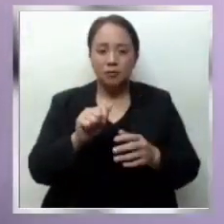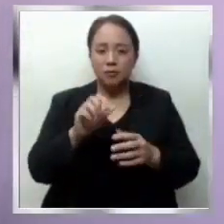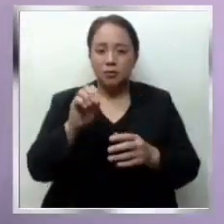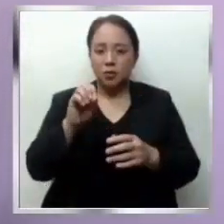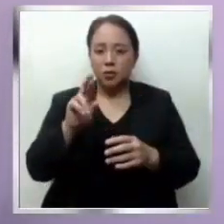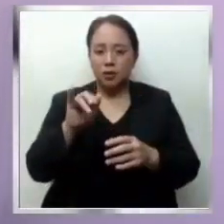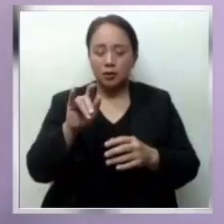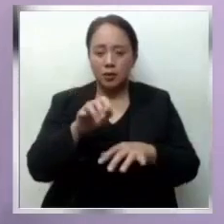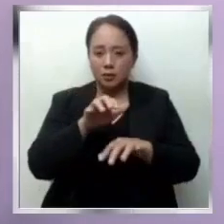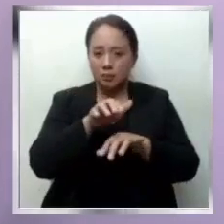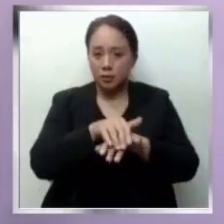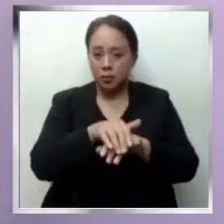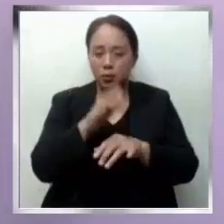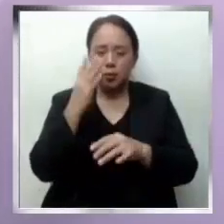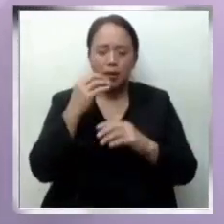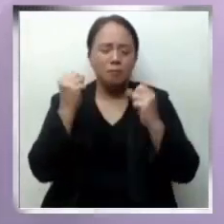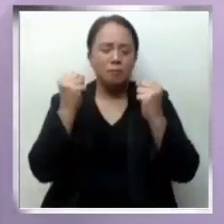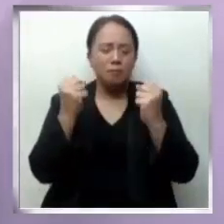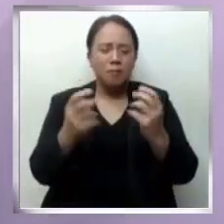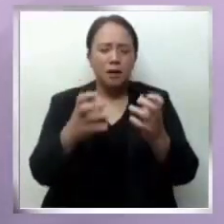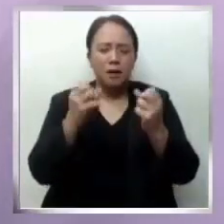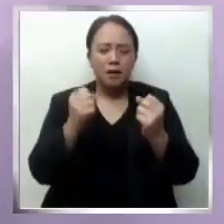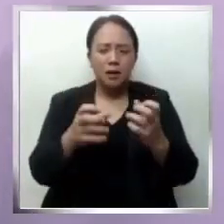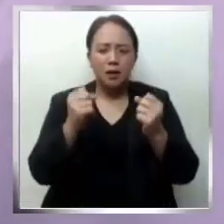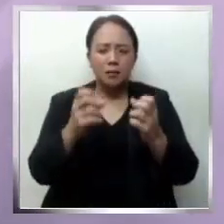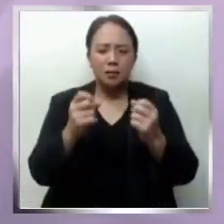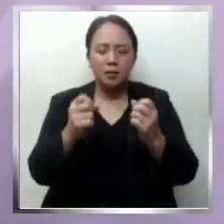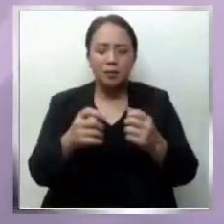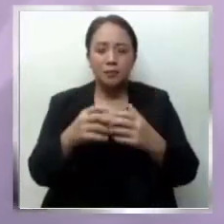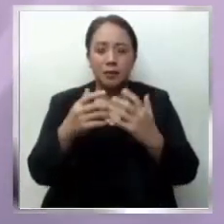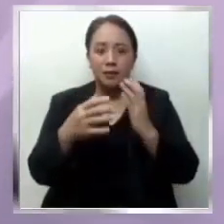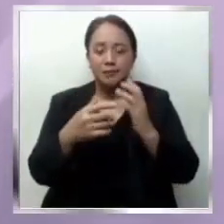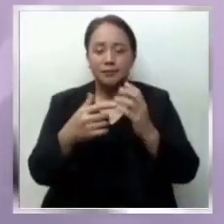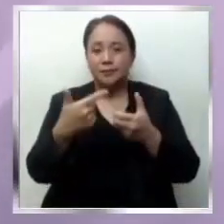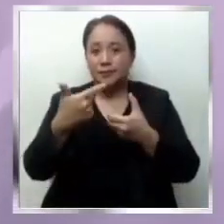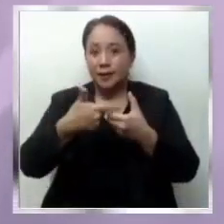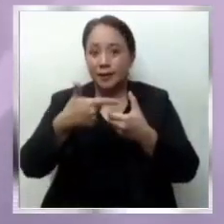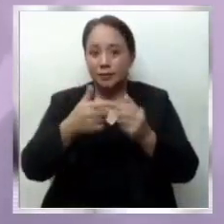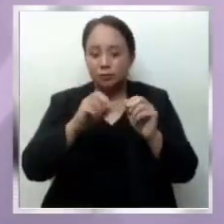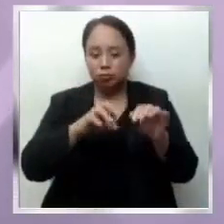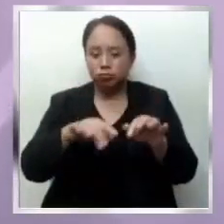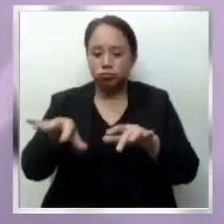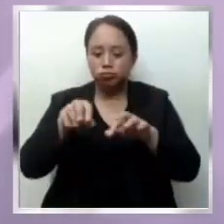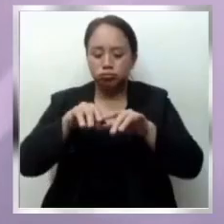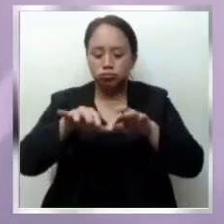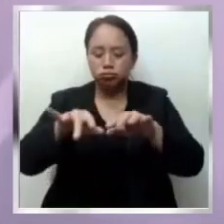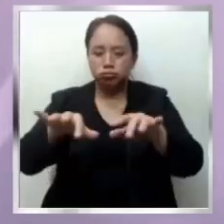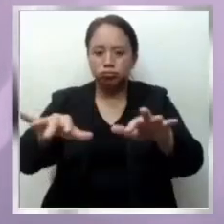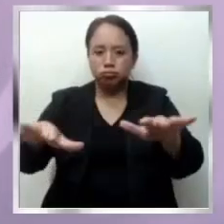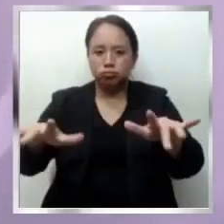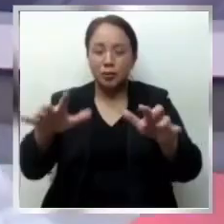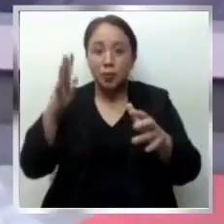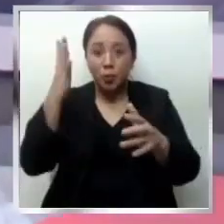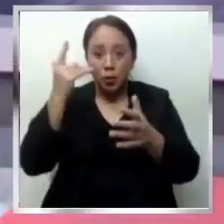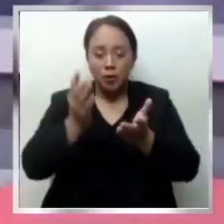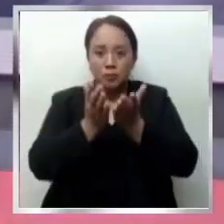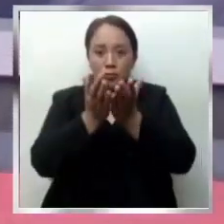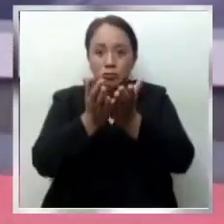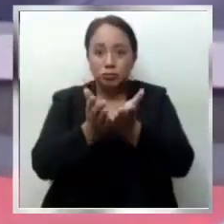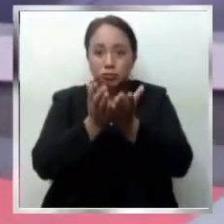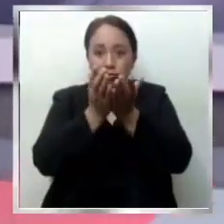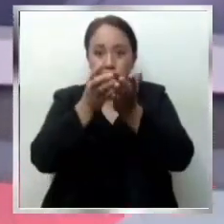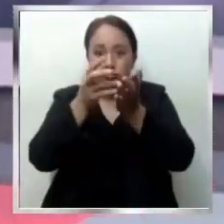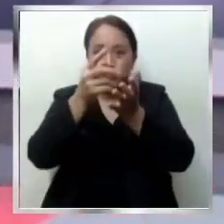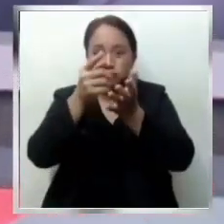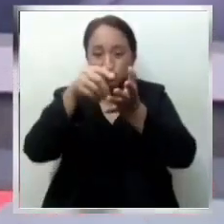yan sa dami ng inaanod na langis sa baybayin nito mula sa lumubog na Empty Princess Empress. Sinadyan